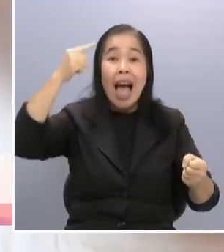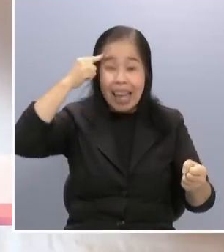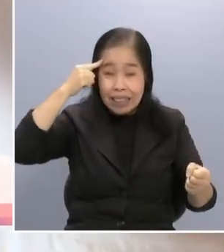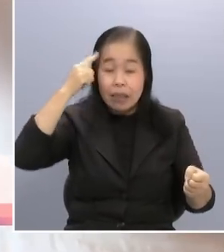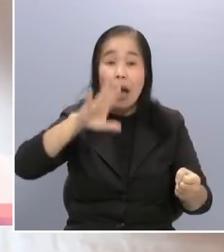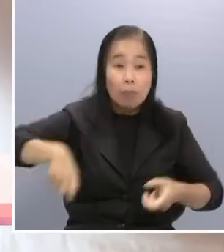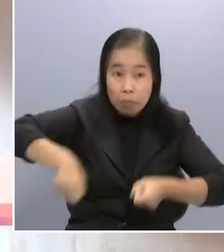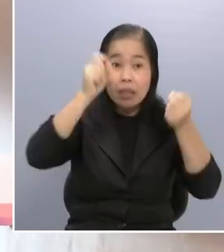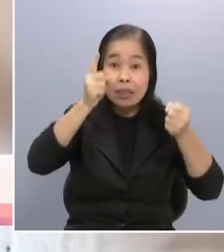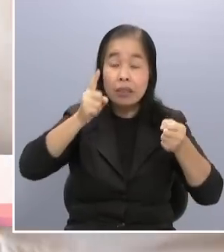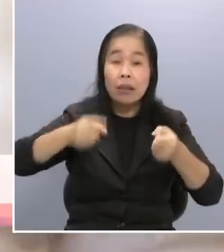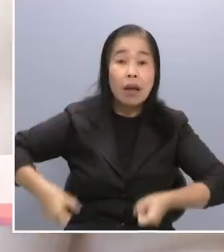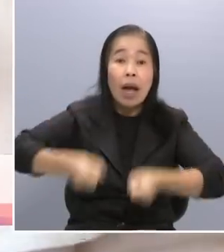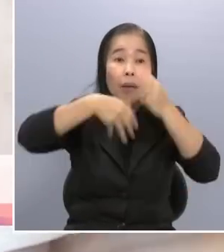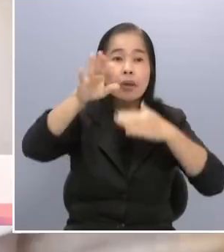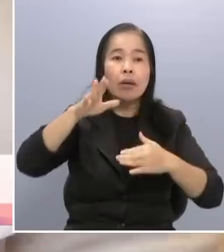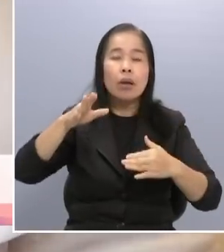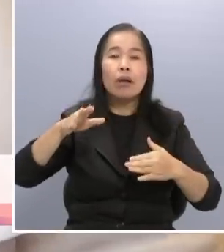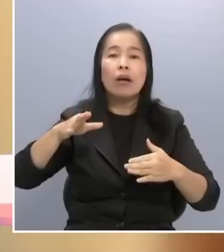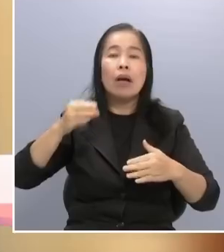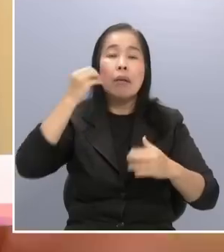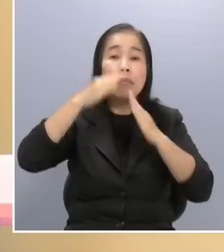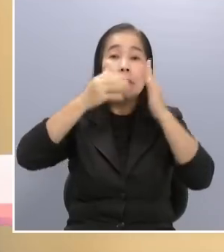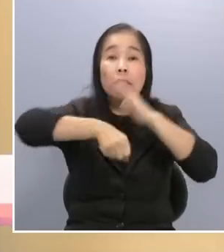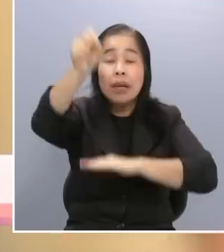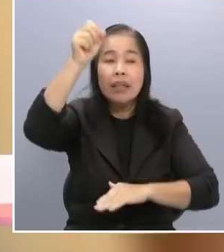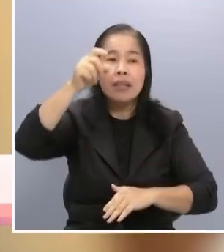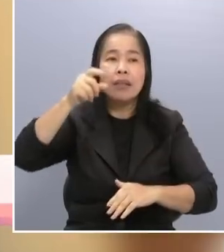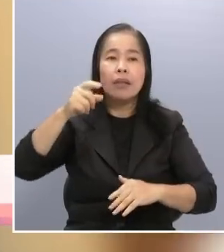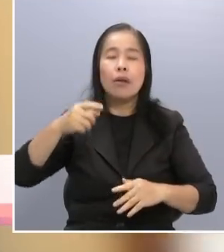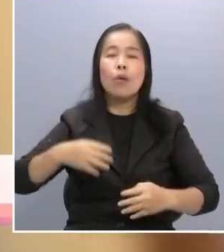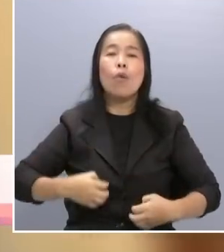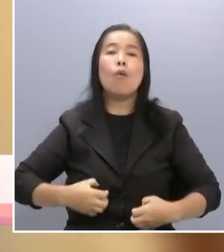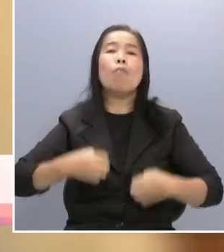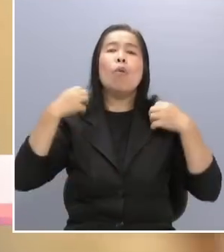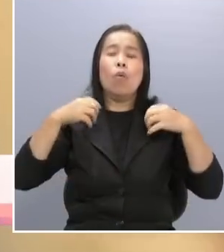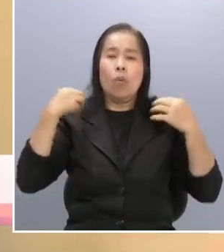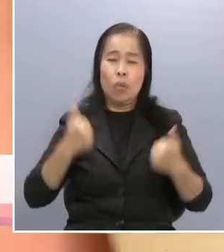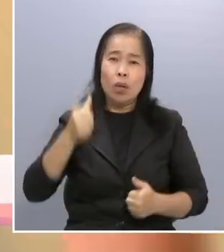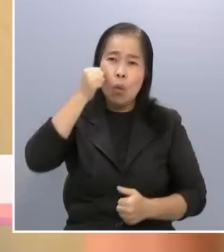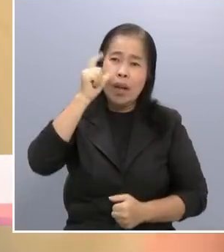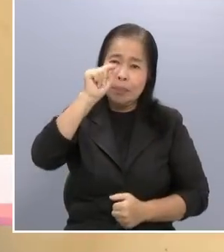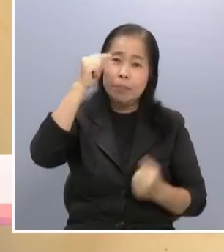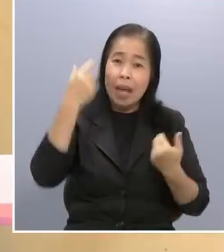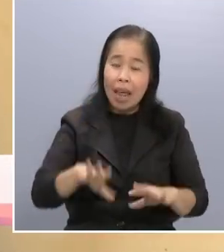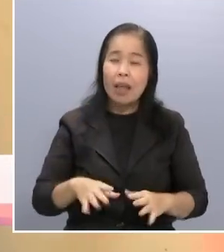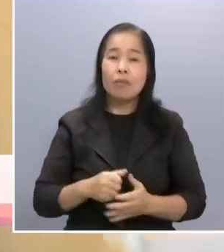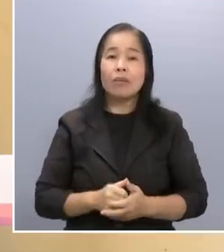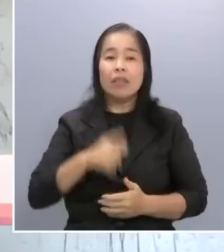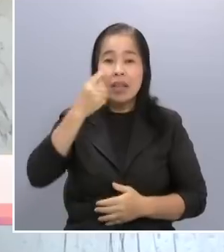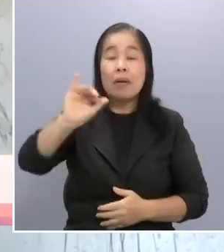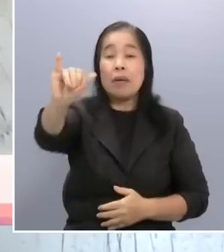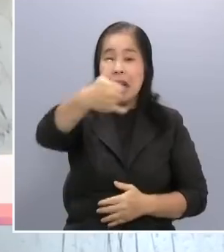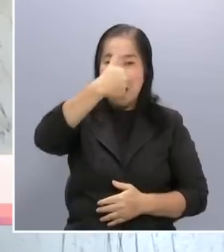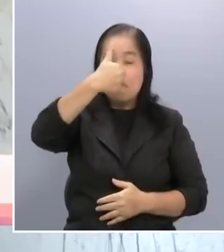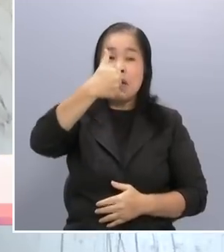ปรากฏสามีถือกระเป๋าแล้วไปเลย หายออกจากบ้านไปเลย หายไปเลยเนี่ยฮะตอนนี้20กว่าวันแล้วพอกลับมาก็ตึงใส่อีกกลับ